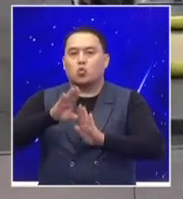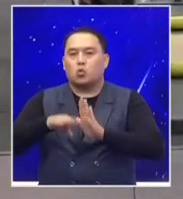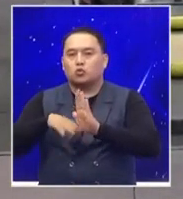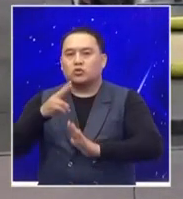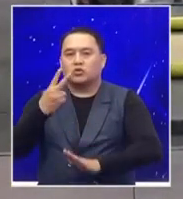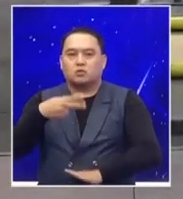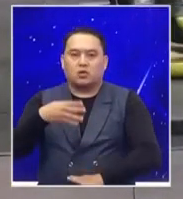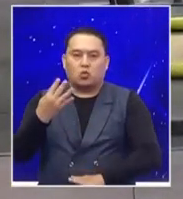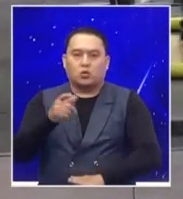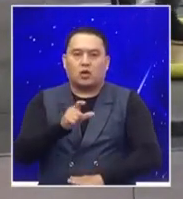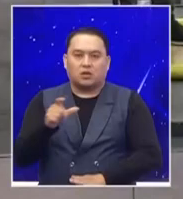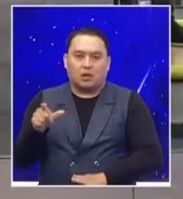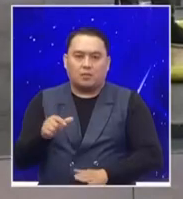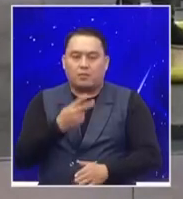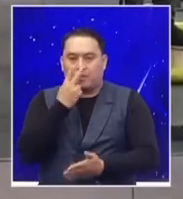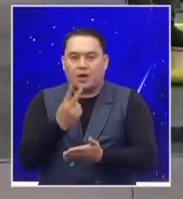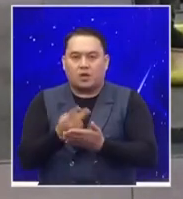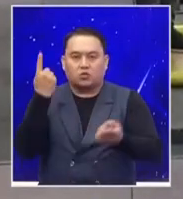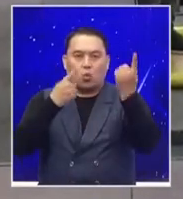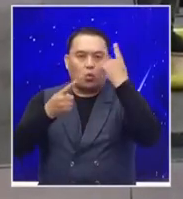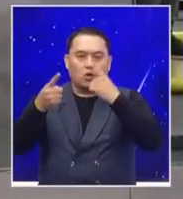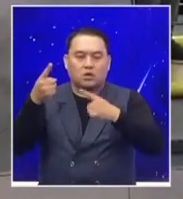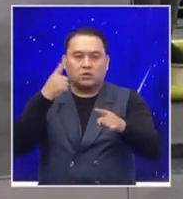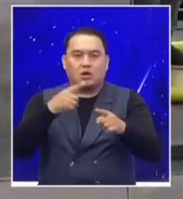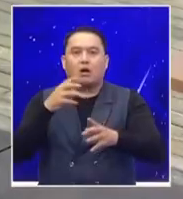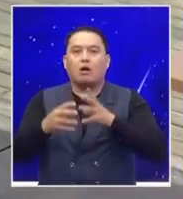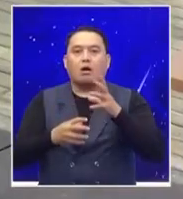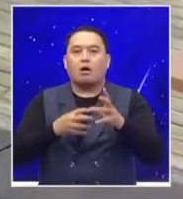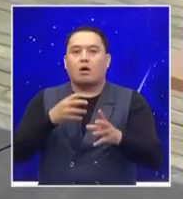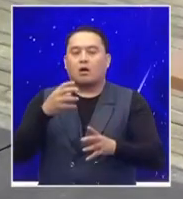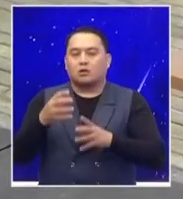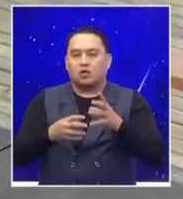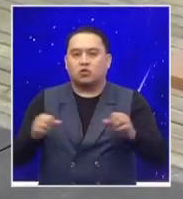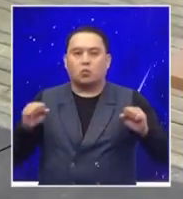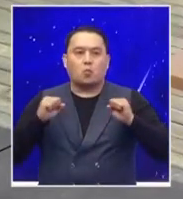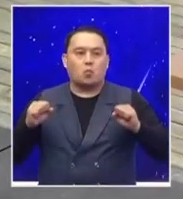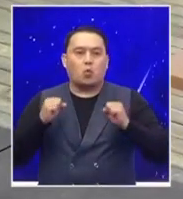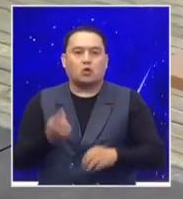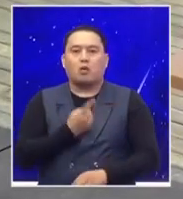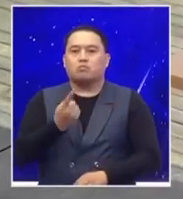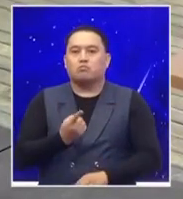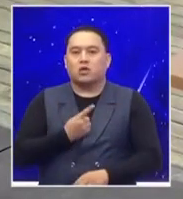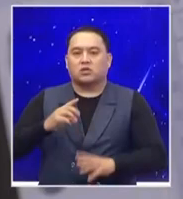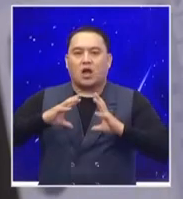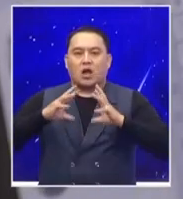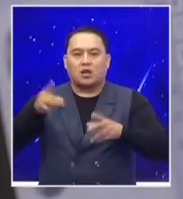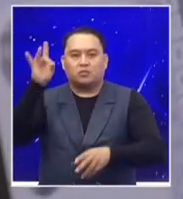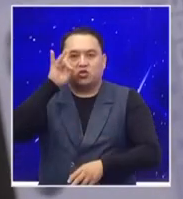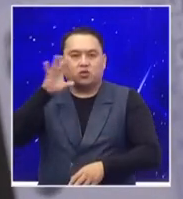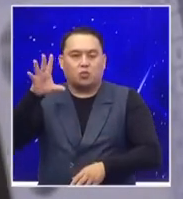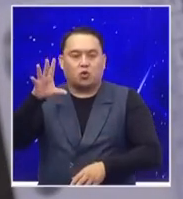24 сілтемші өнер көрсетеді. Олардың жартысынан көбі халықаралық дәрежедегі спорт шебері, әлем чемпиондары мен